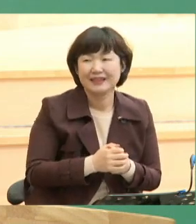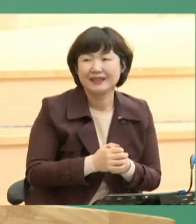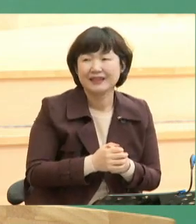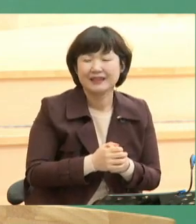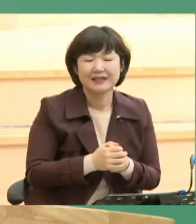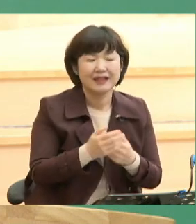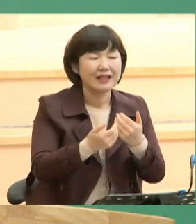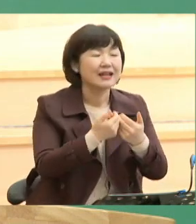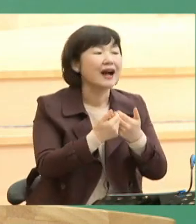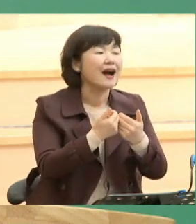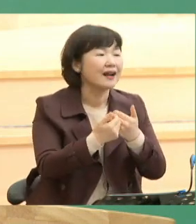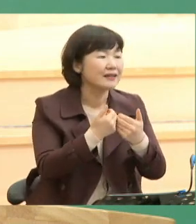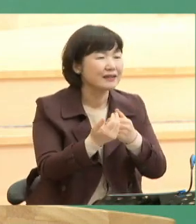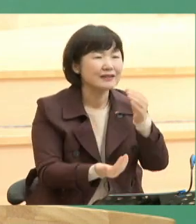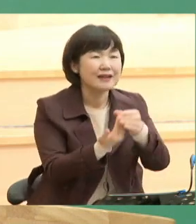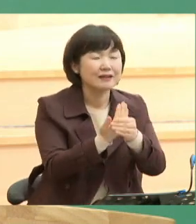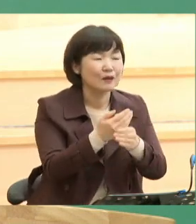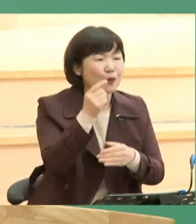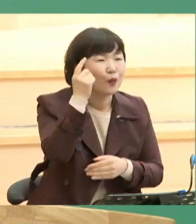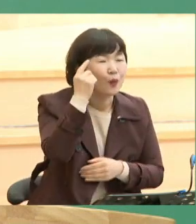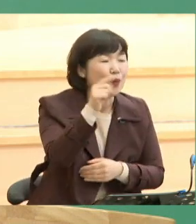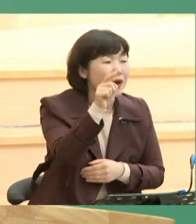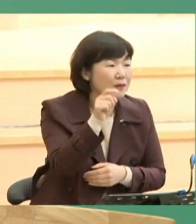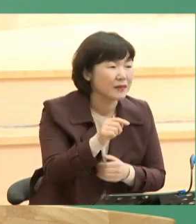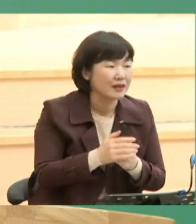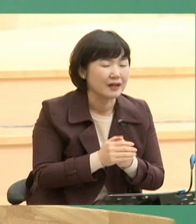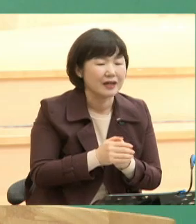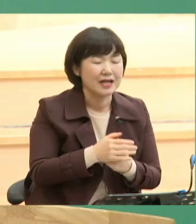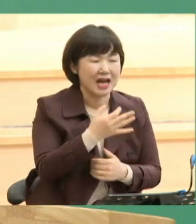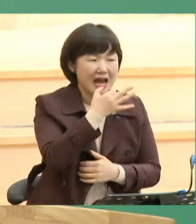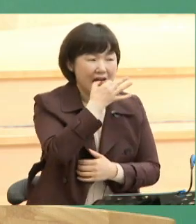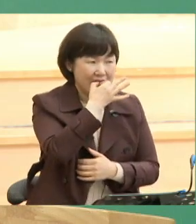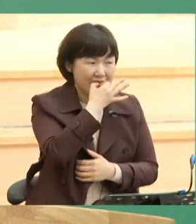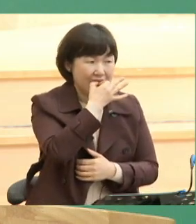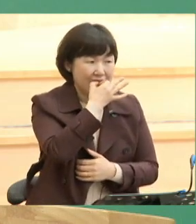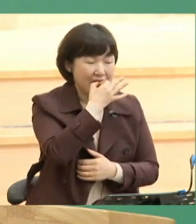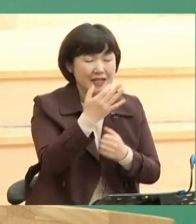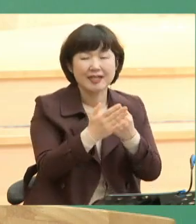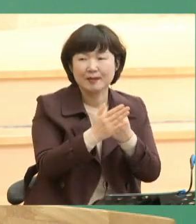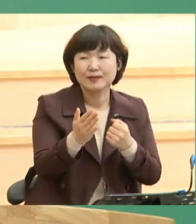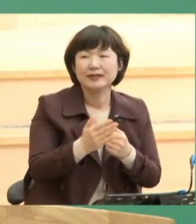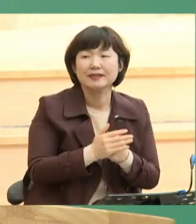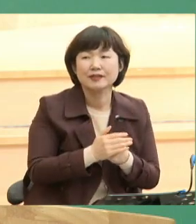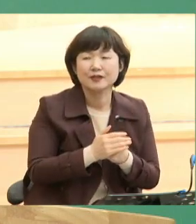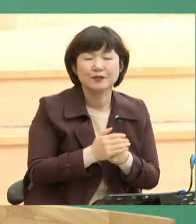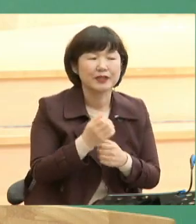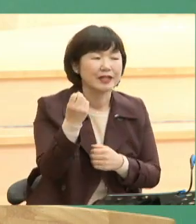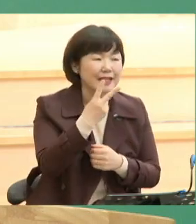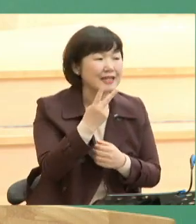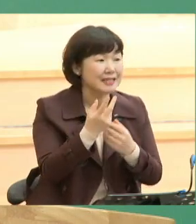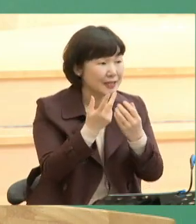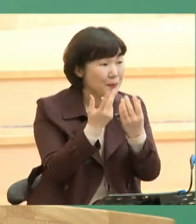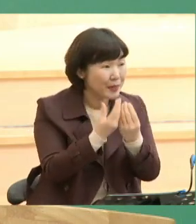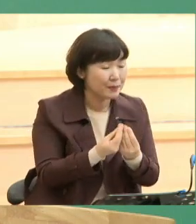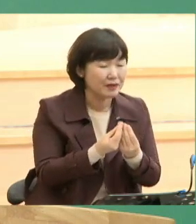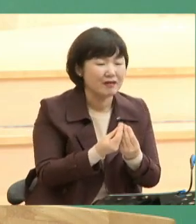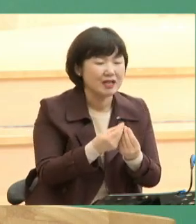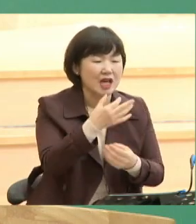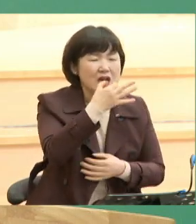여러분 갈등 외 일어납니까 정욕 때문에 다시 말하면 욕심